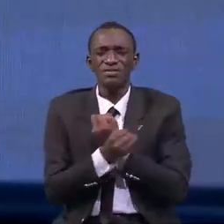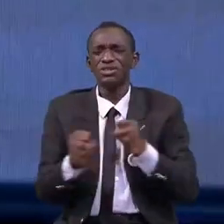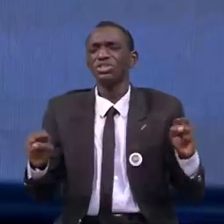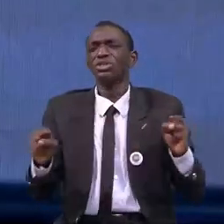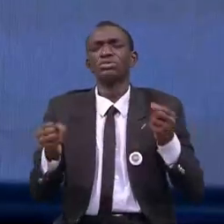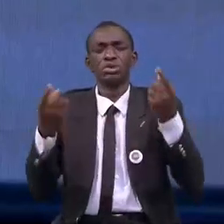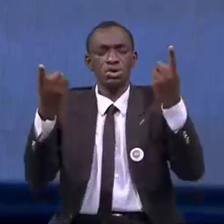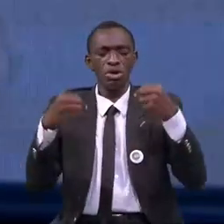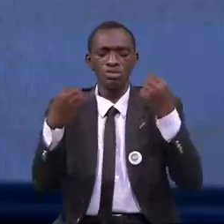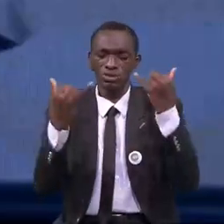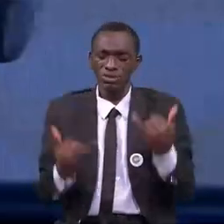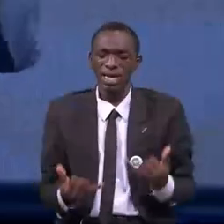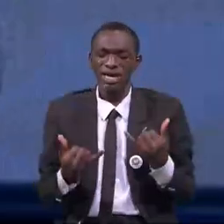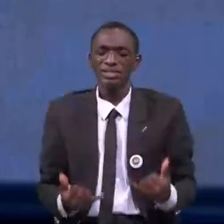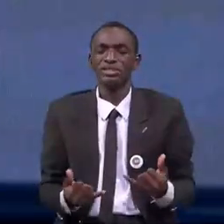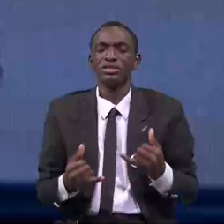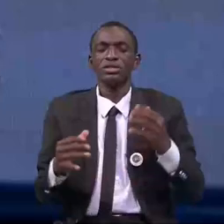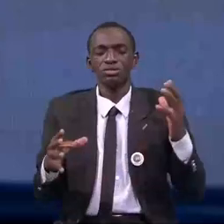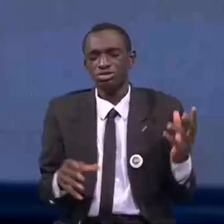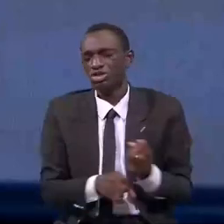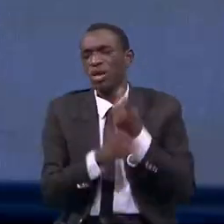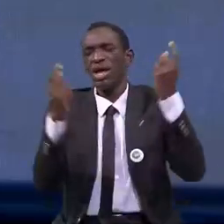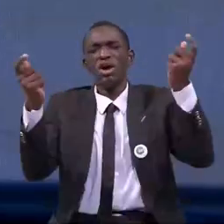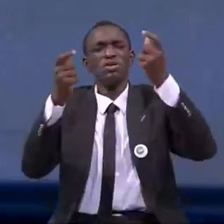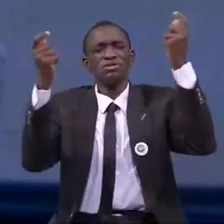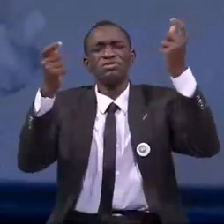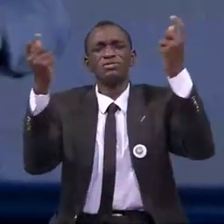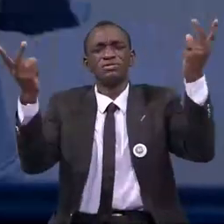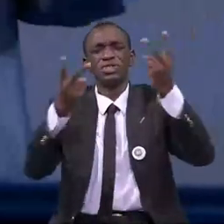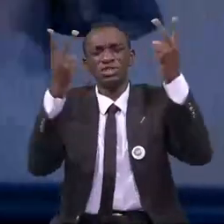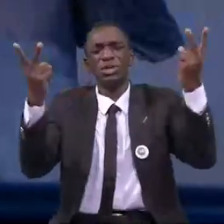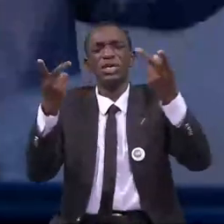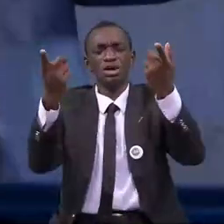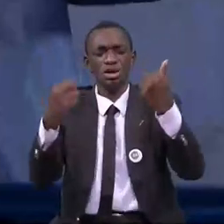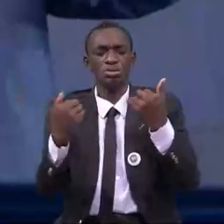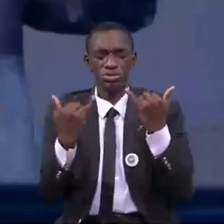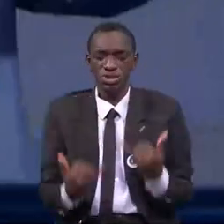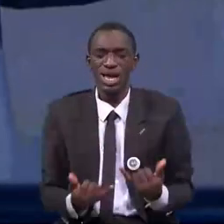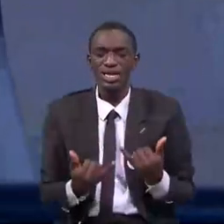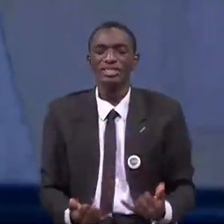salut qui est là ce soir le triomphe qui est là ce